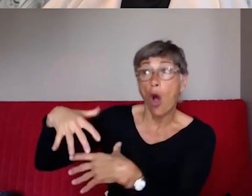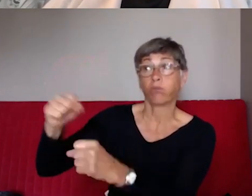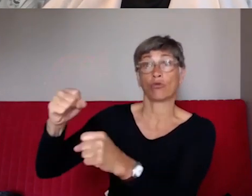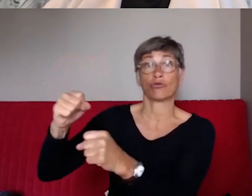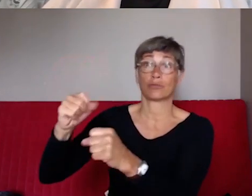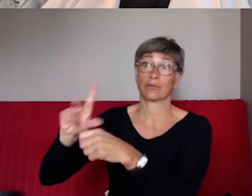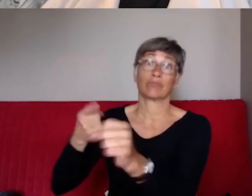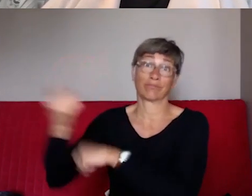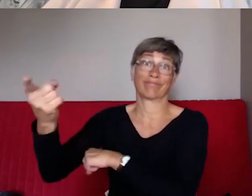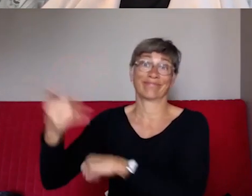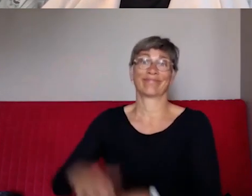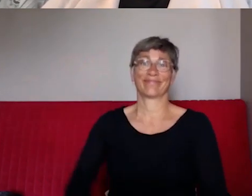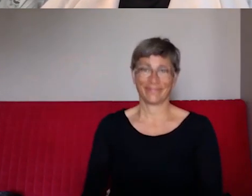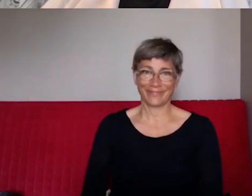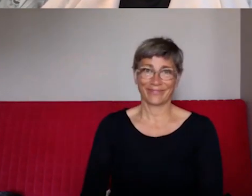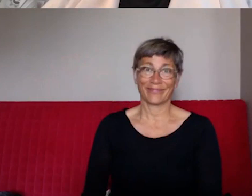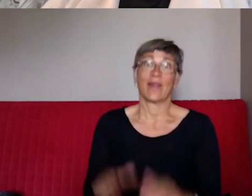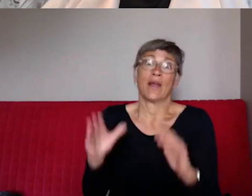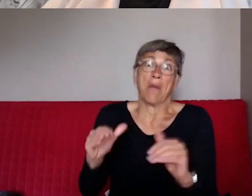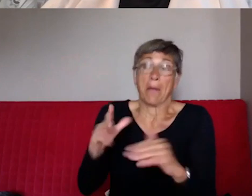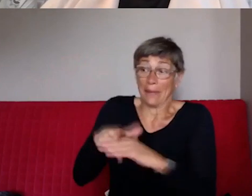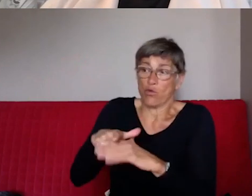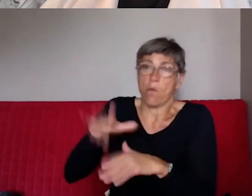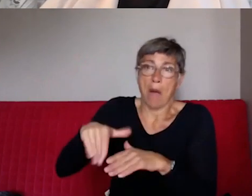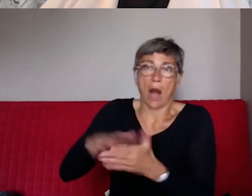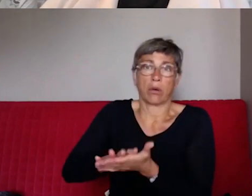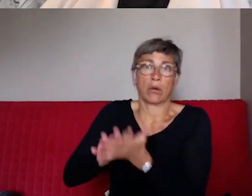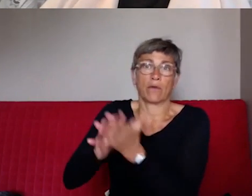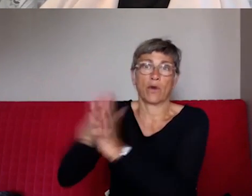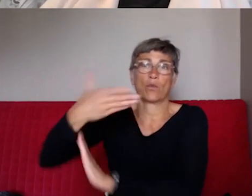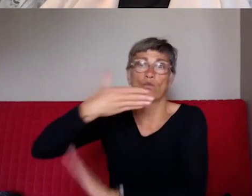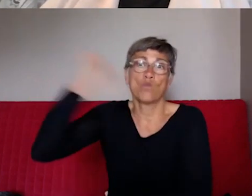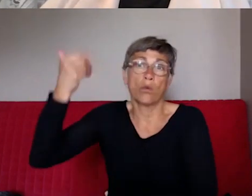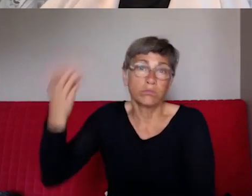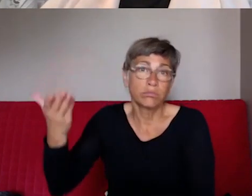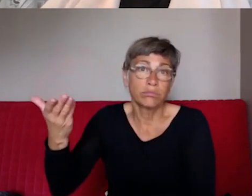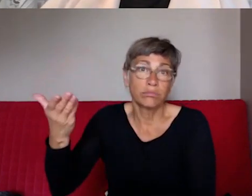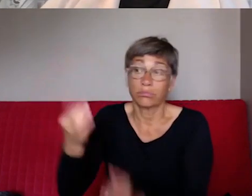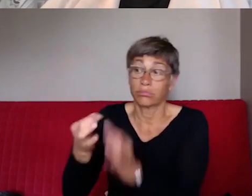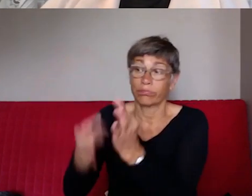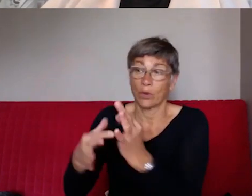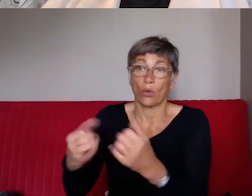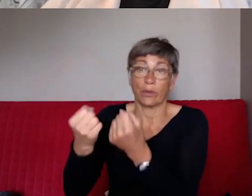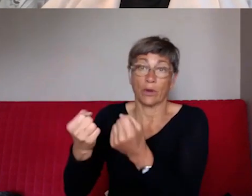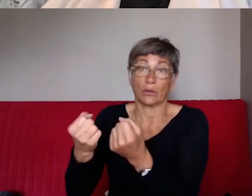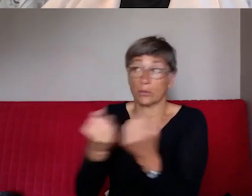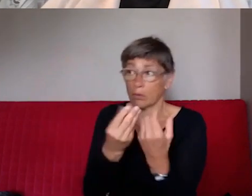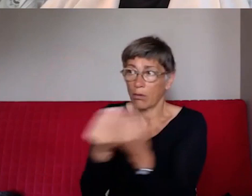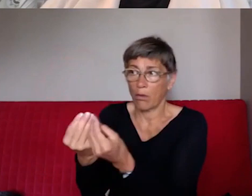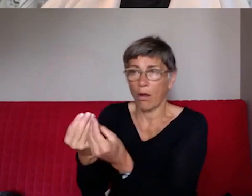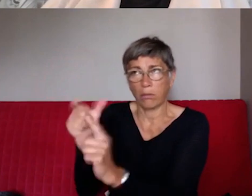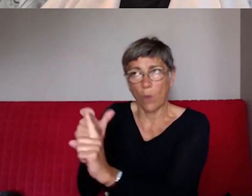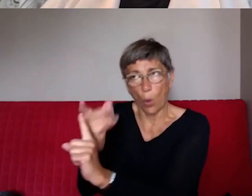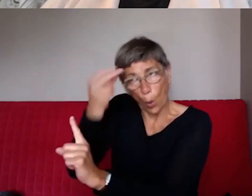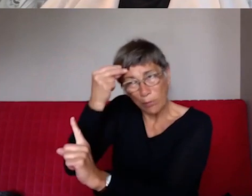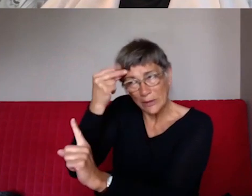toujours. Donc même quand ça peut démarrer mal, et bien avec le bilan de compétences, en faisant comprendre à la personne